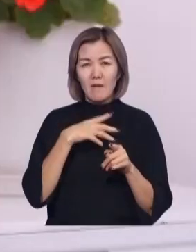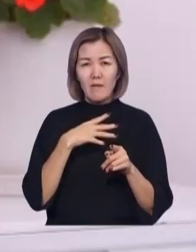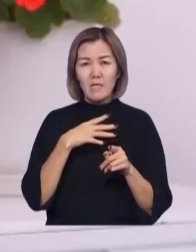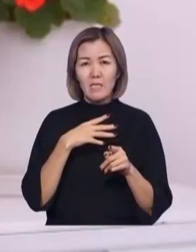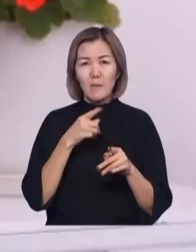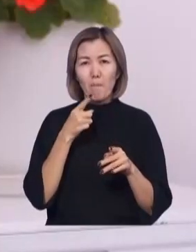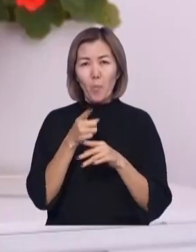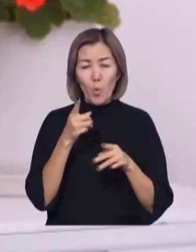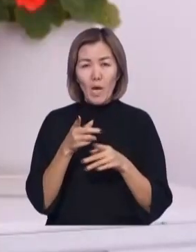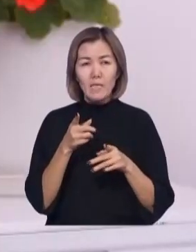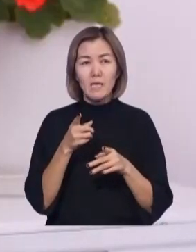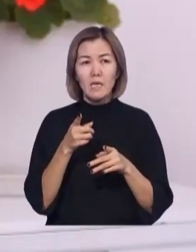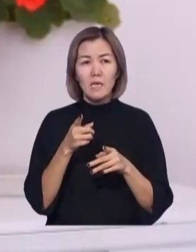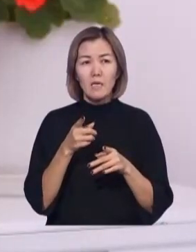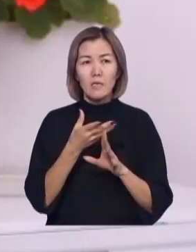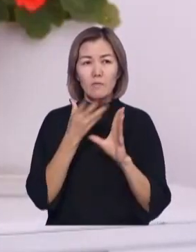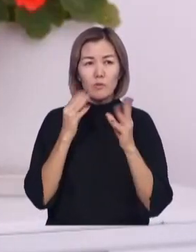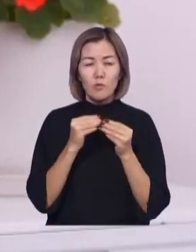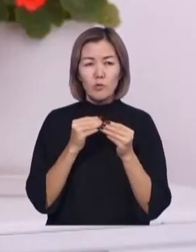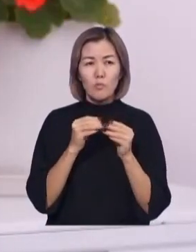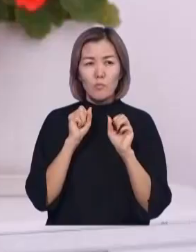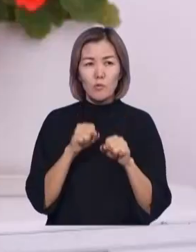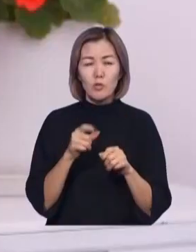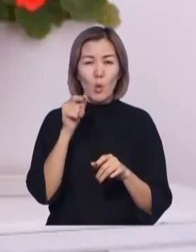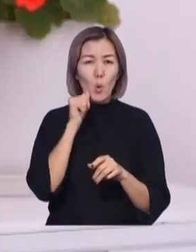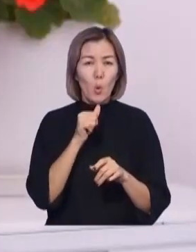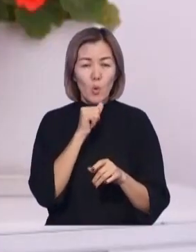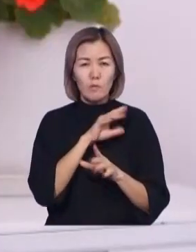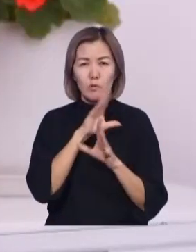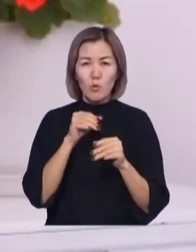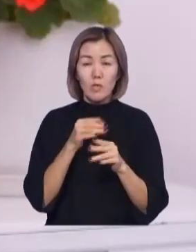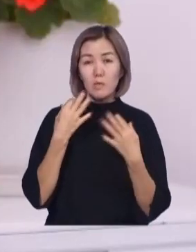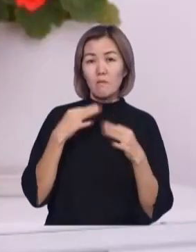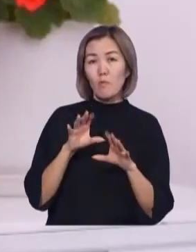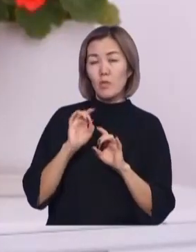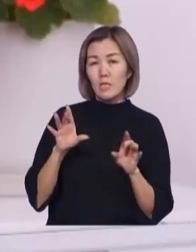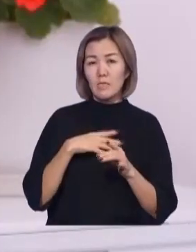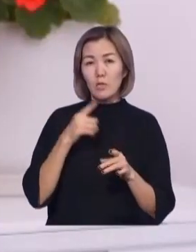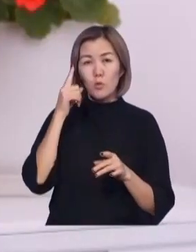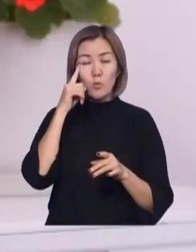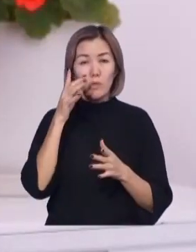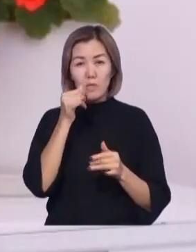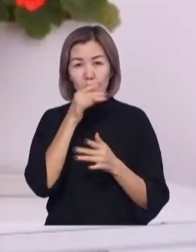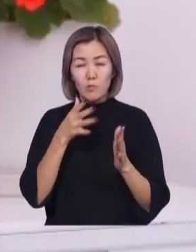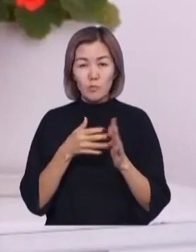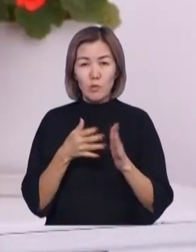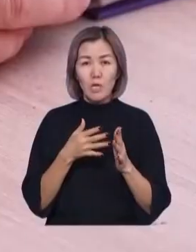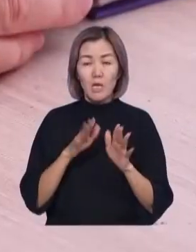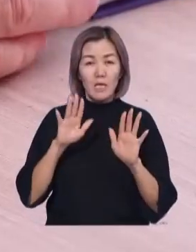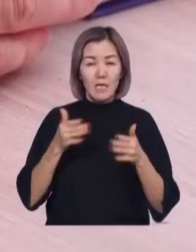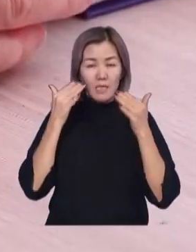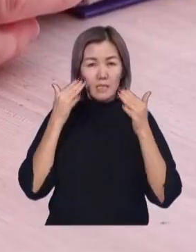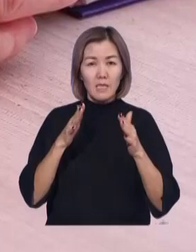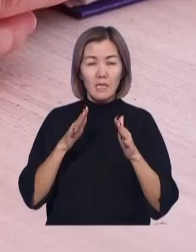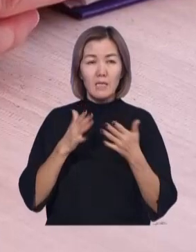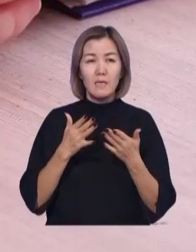человека то можно добиться от него всё что угодно и код и любые данные человек что не успевает задуматься О том что происходит Также имеется